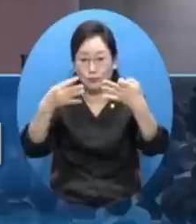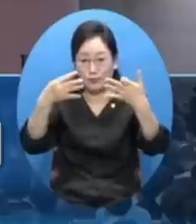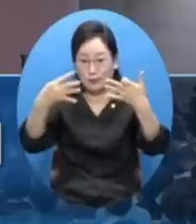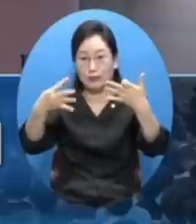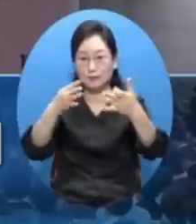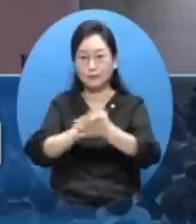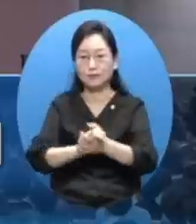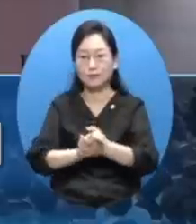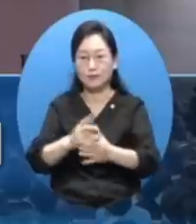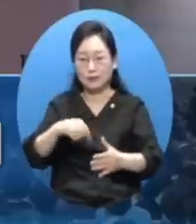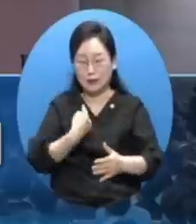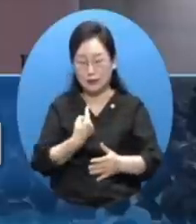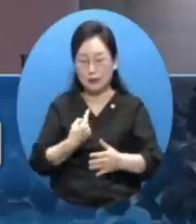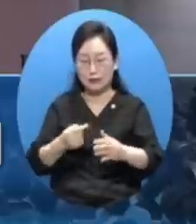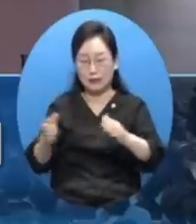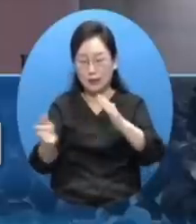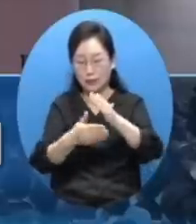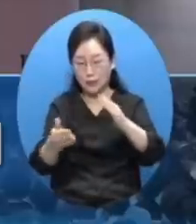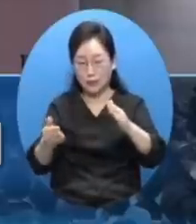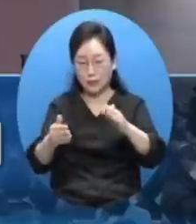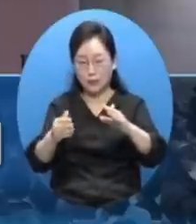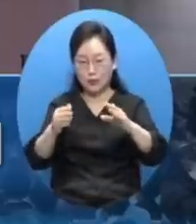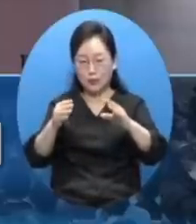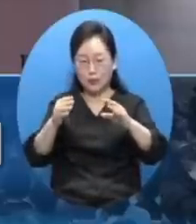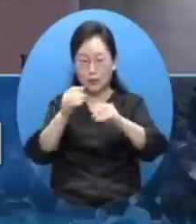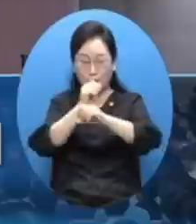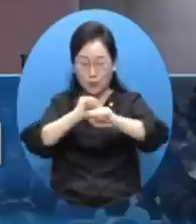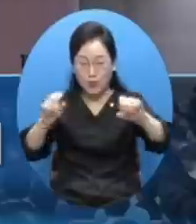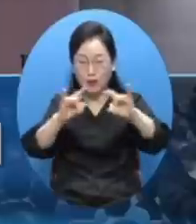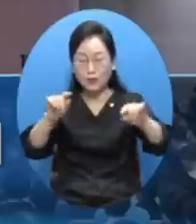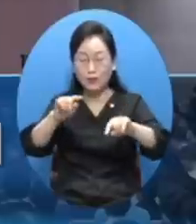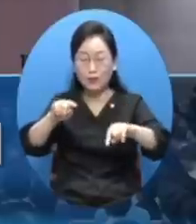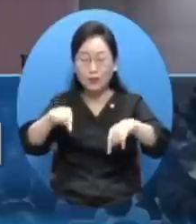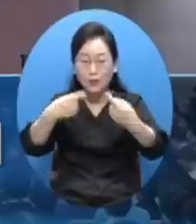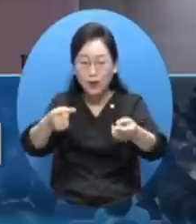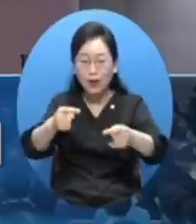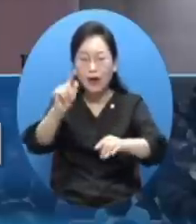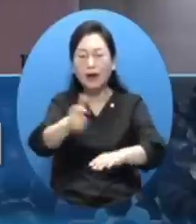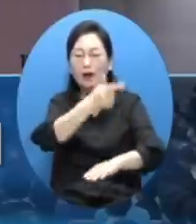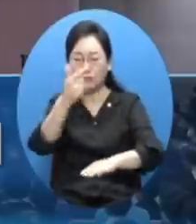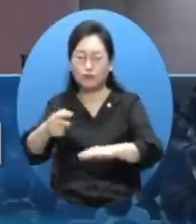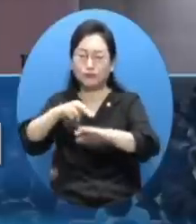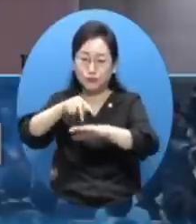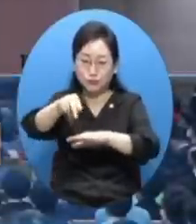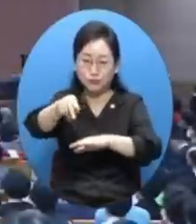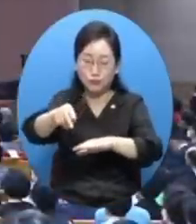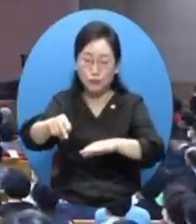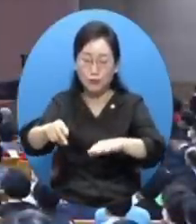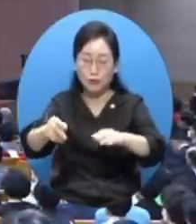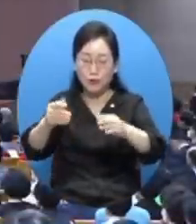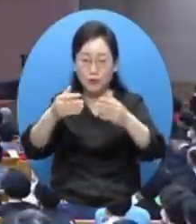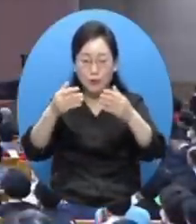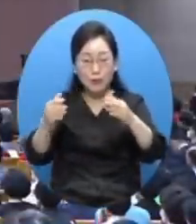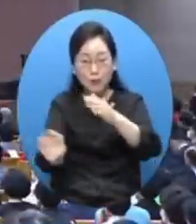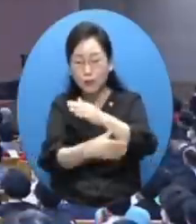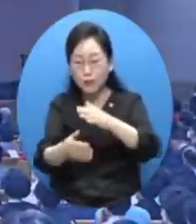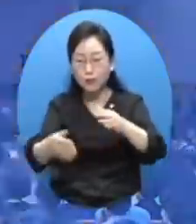자기 자신은 광야로 들어가 하루 길쯤 가서 광야로 들어가서 하루 길을 갔습니다. 광야는 쉴 것도